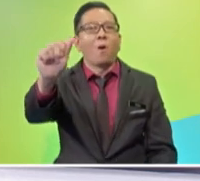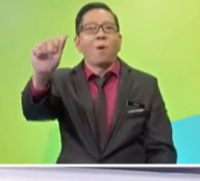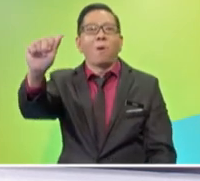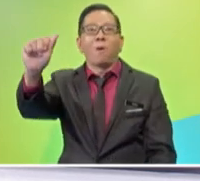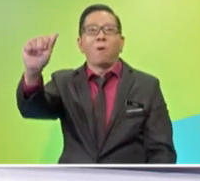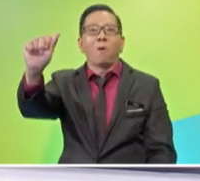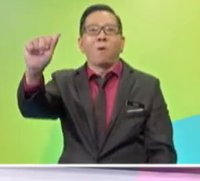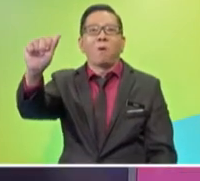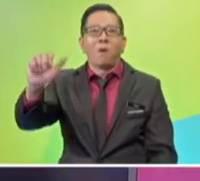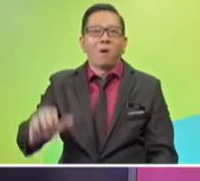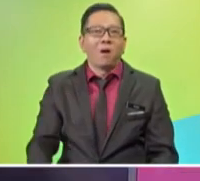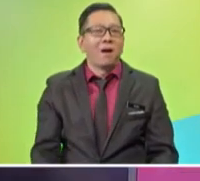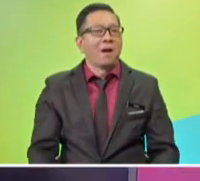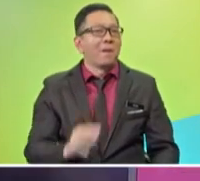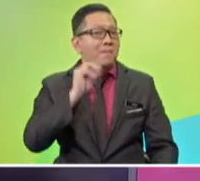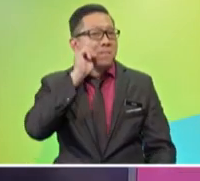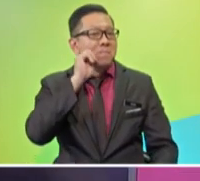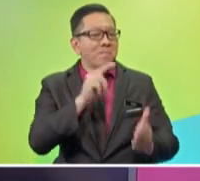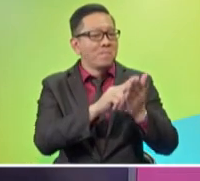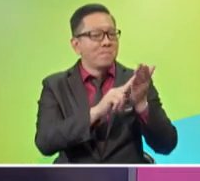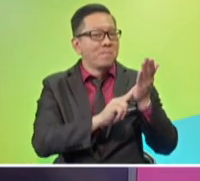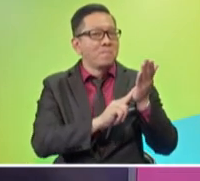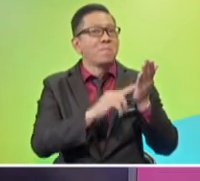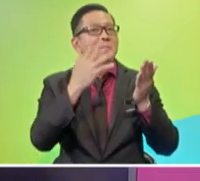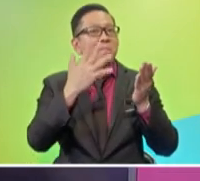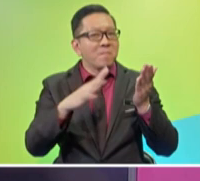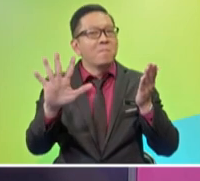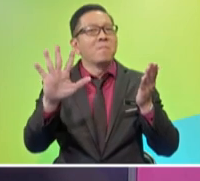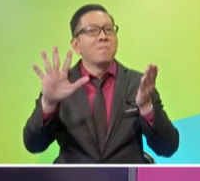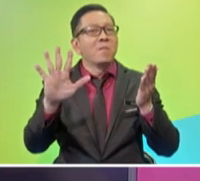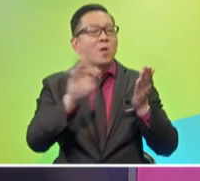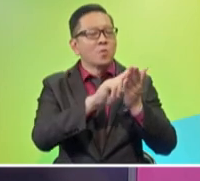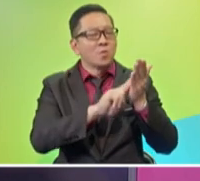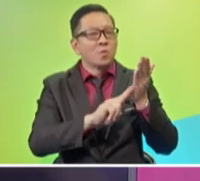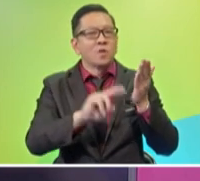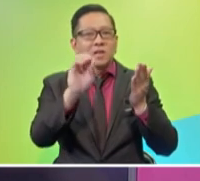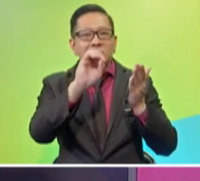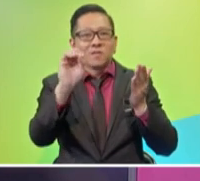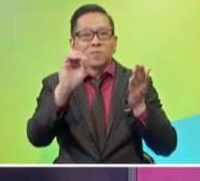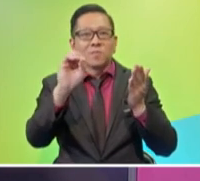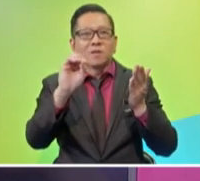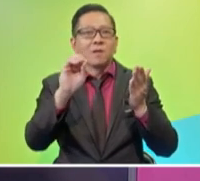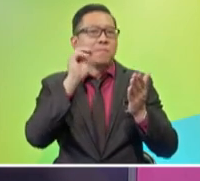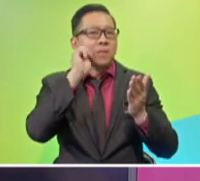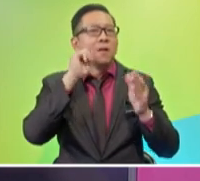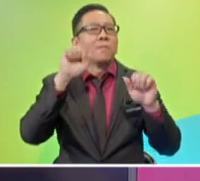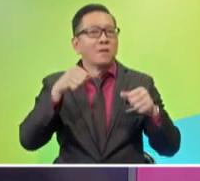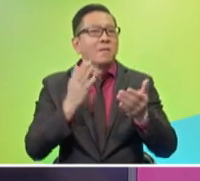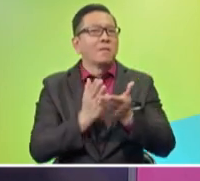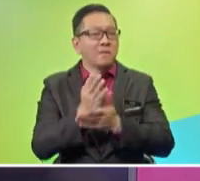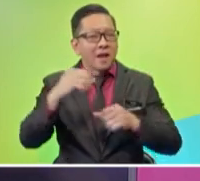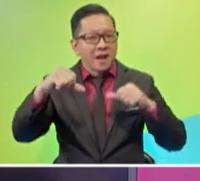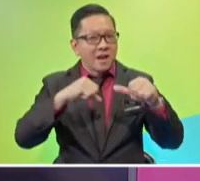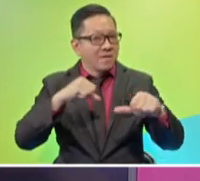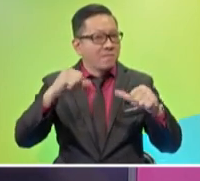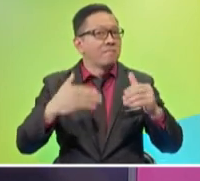6, 7, 8, 9, 10. Mira telah surih 10 sifar. Okey Mira, boleh tak kita nak teruskan aktiviti pada hari ini? Boleh